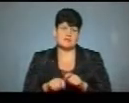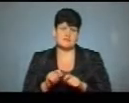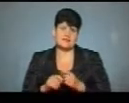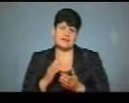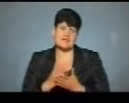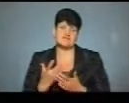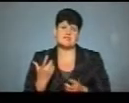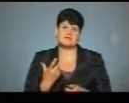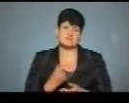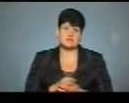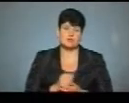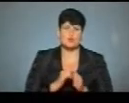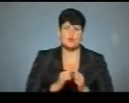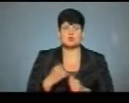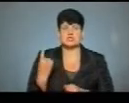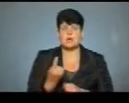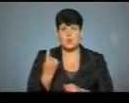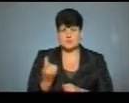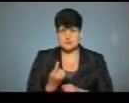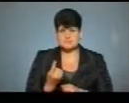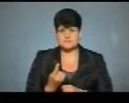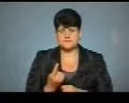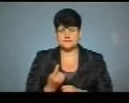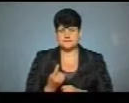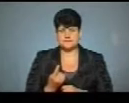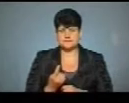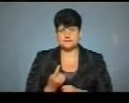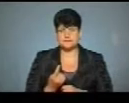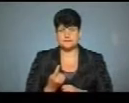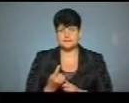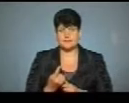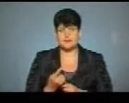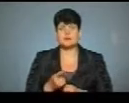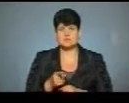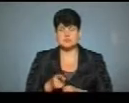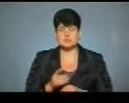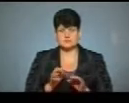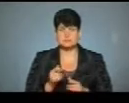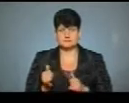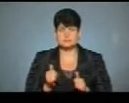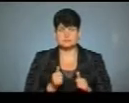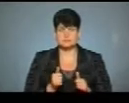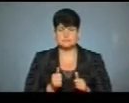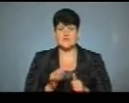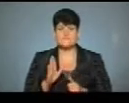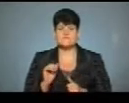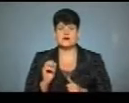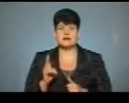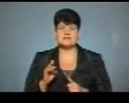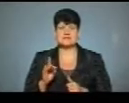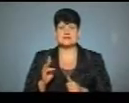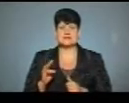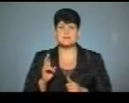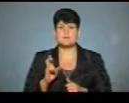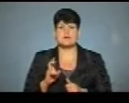наявність вакцин у кожній області. Власне, продовжуєте так, чи достатня забезпеченість? Значить, вакцина ПЦЖ в